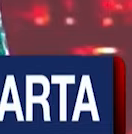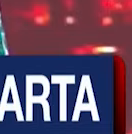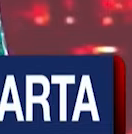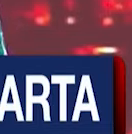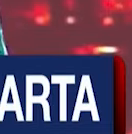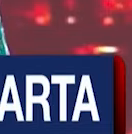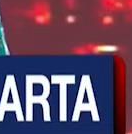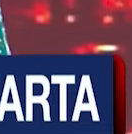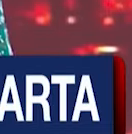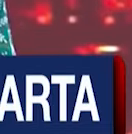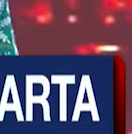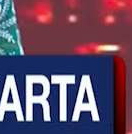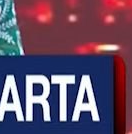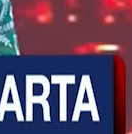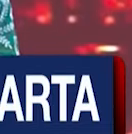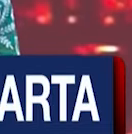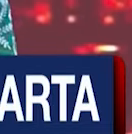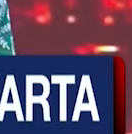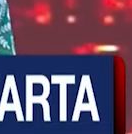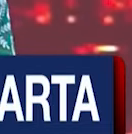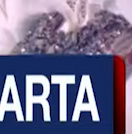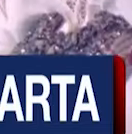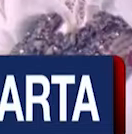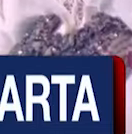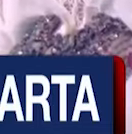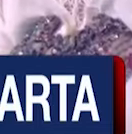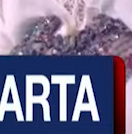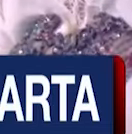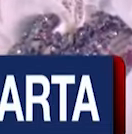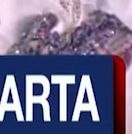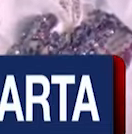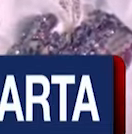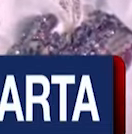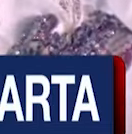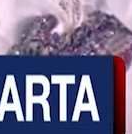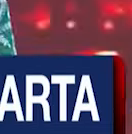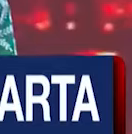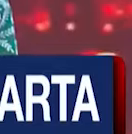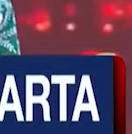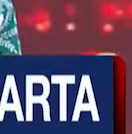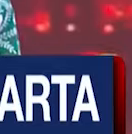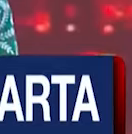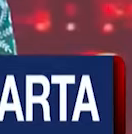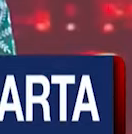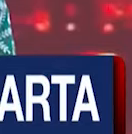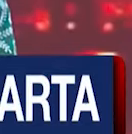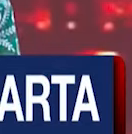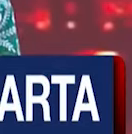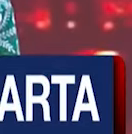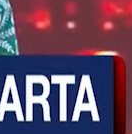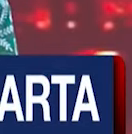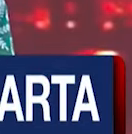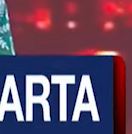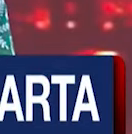Selamat malam, bagaimana kabarnya? Terima kasih untuk semangatnya. Izinkan pertama-tama yang mengucapkan